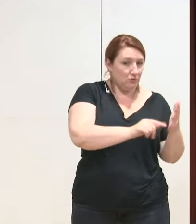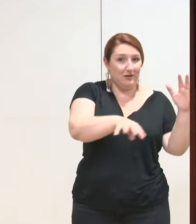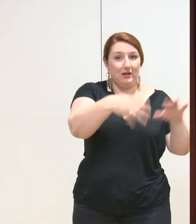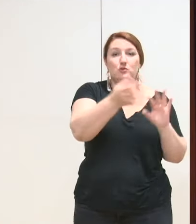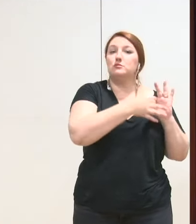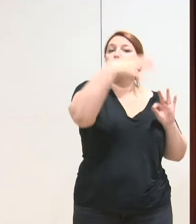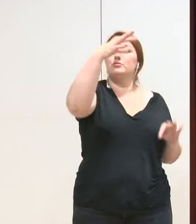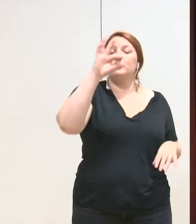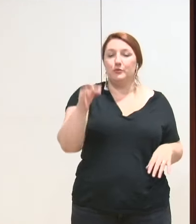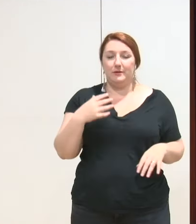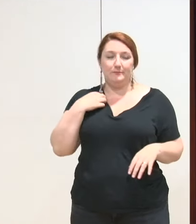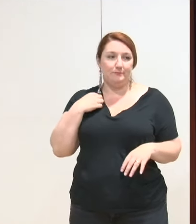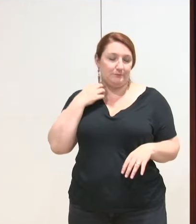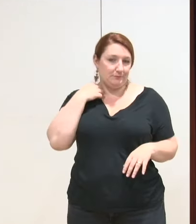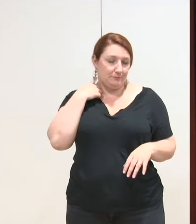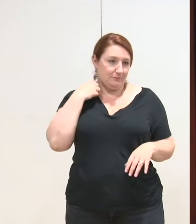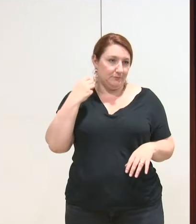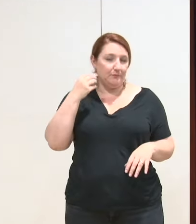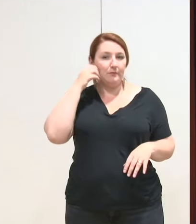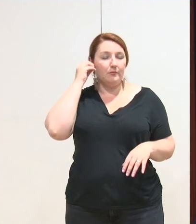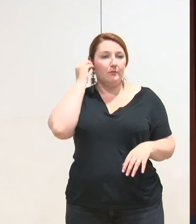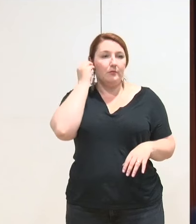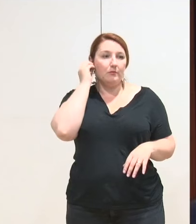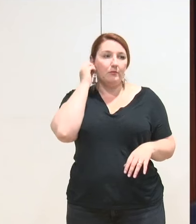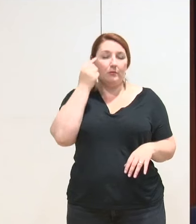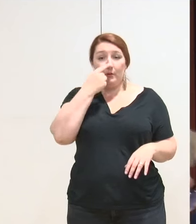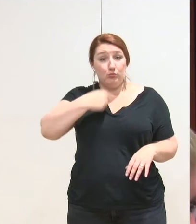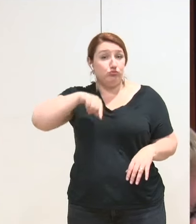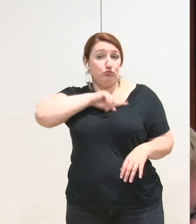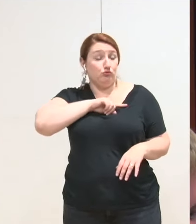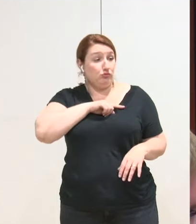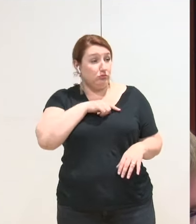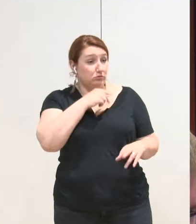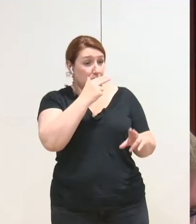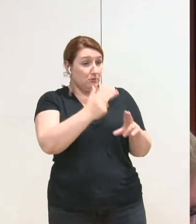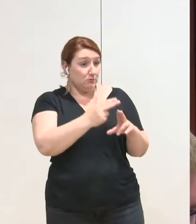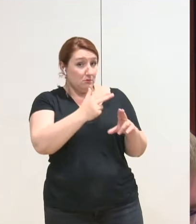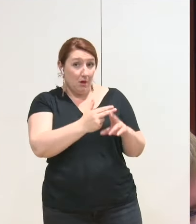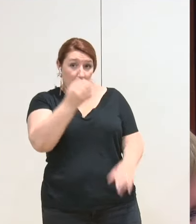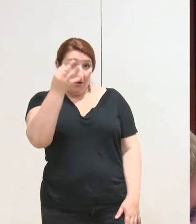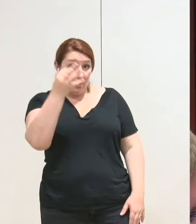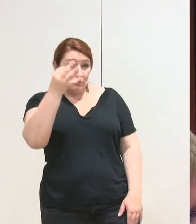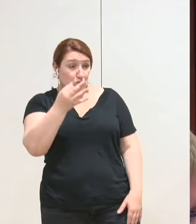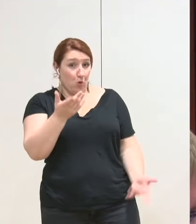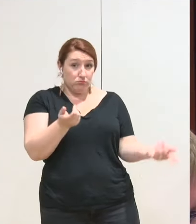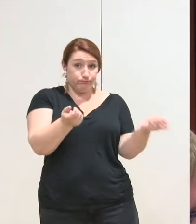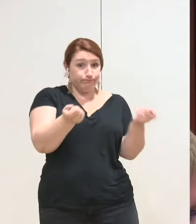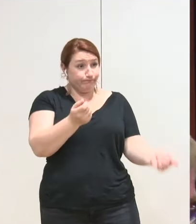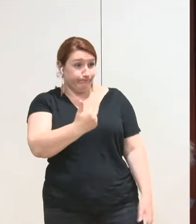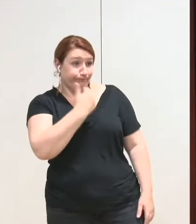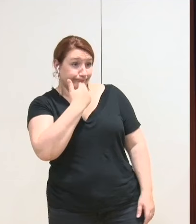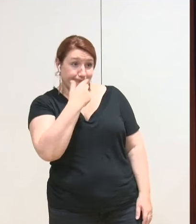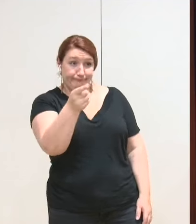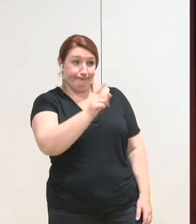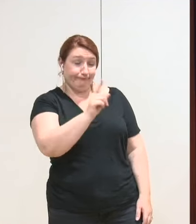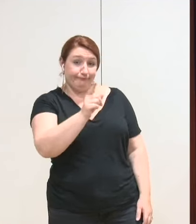2014 vous n'avez à nos yeux pas plus maîtrisé ce ratio làà durant les 9 mois où vous avez été en